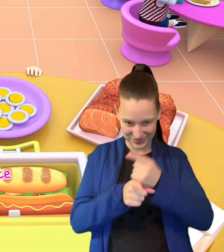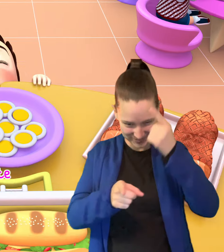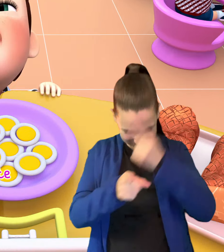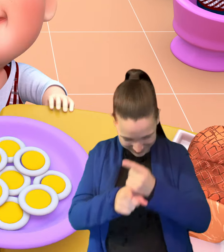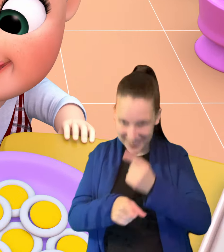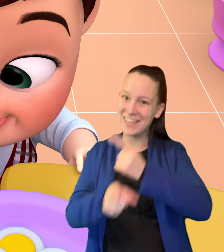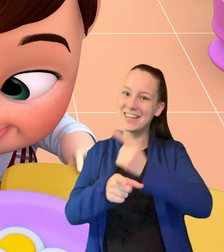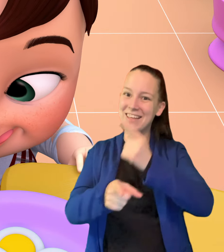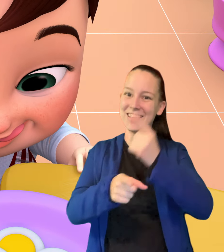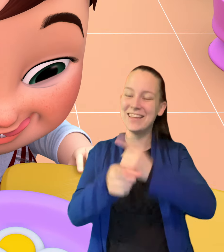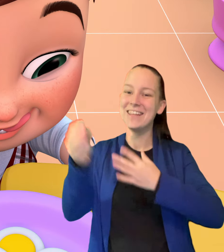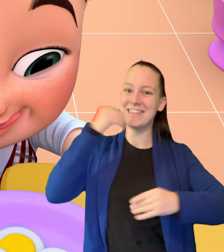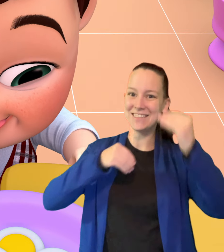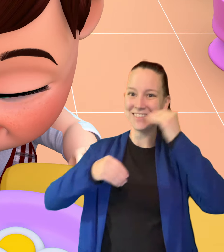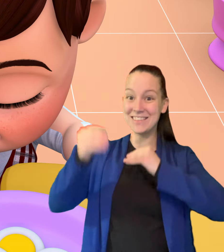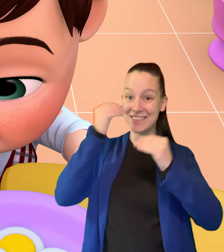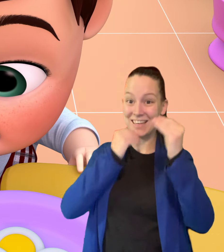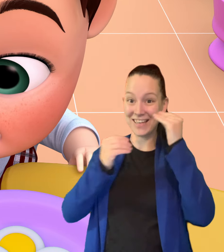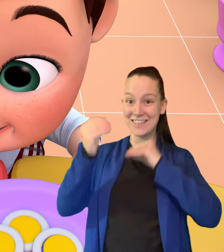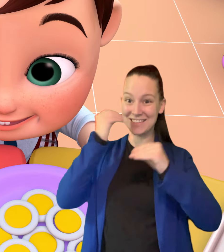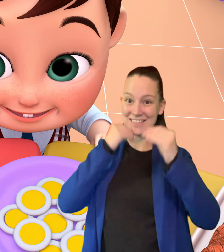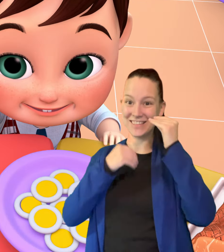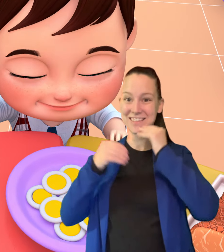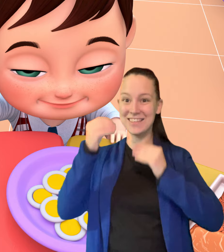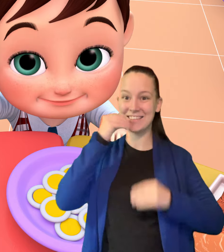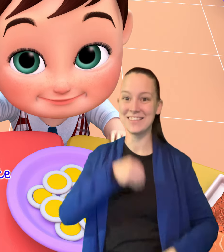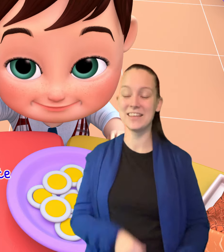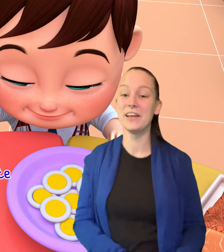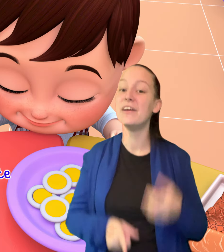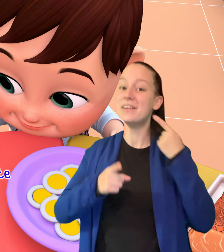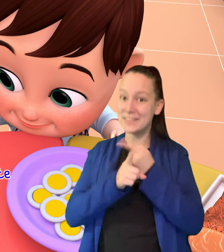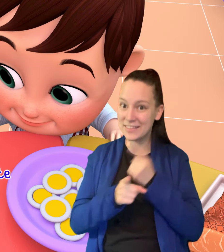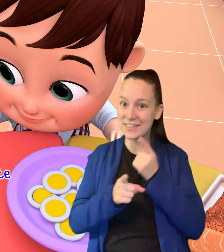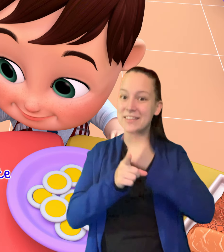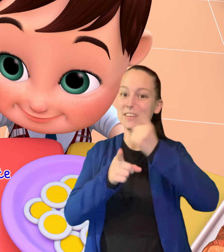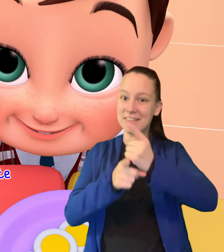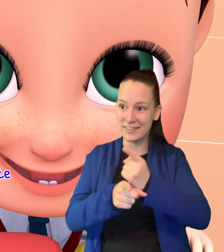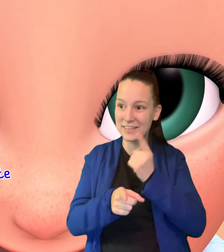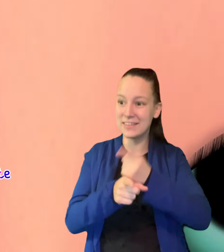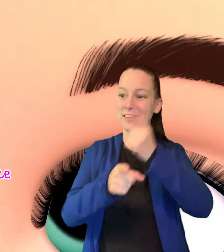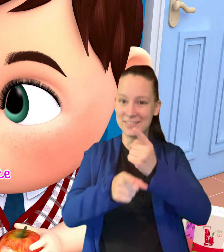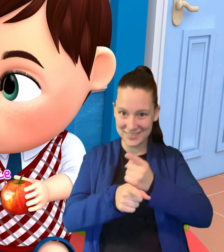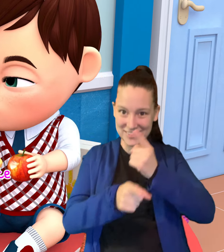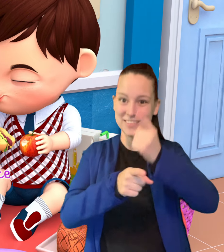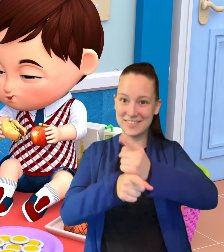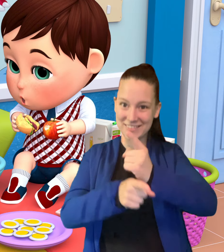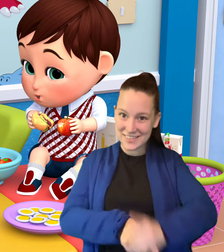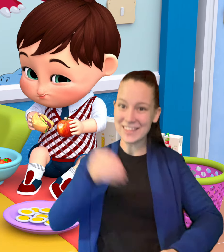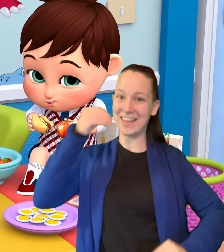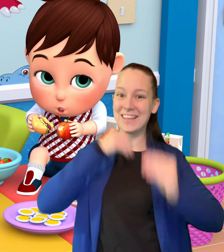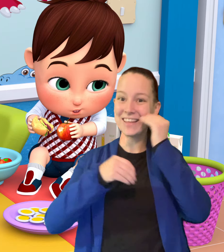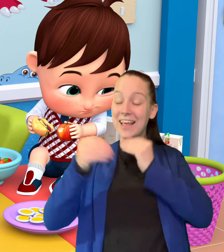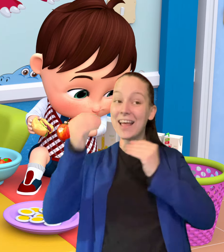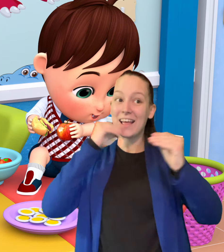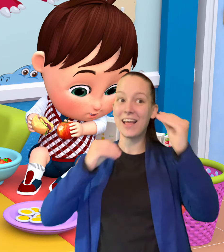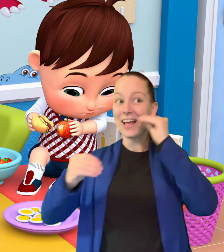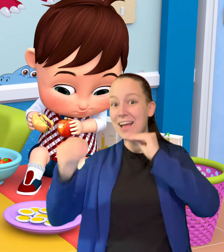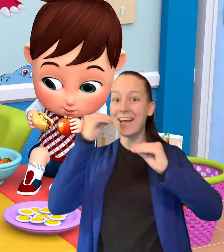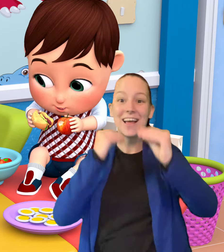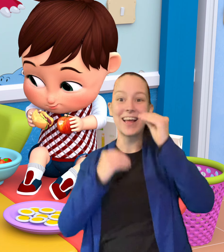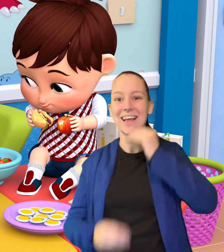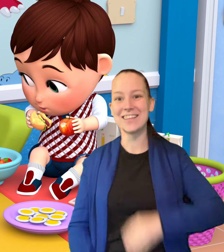食べて毎日ねちゃんとちゃんと食べて毎日